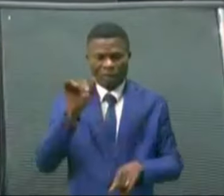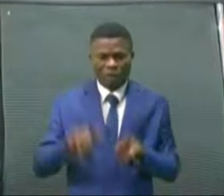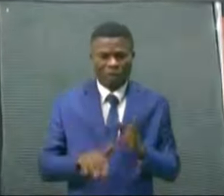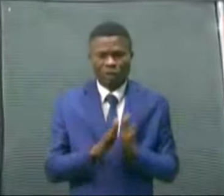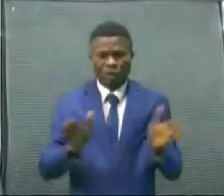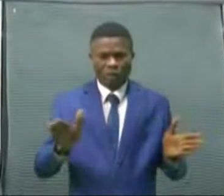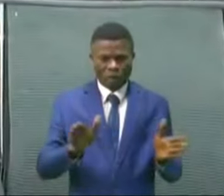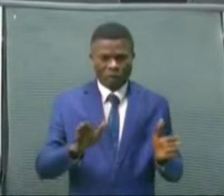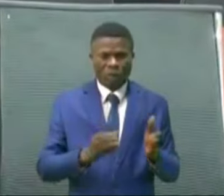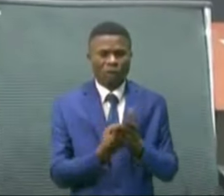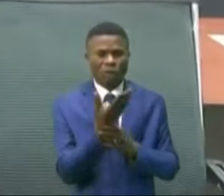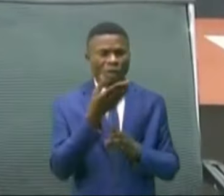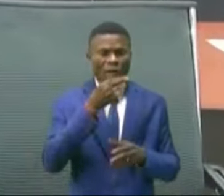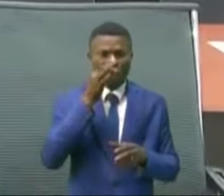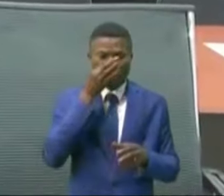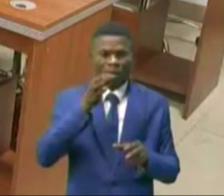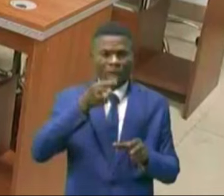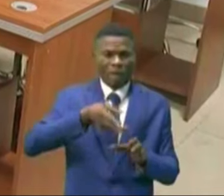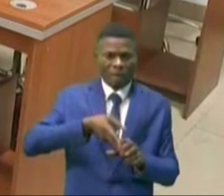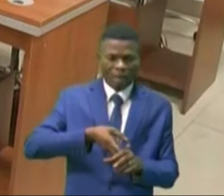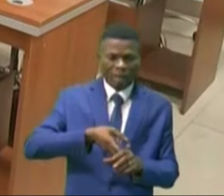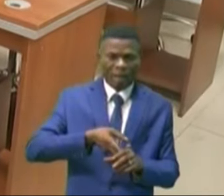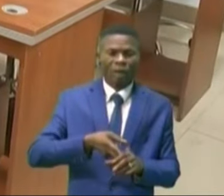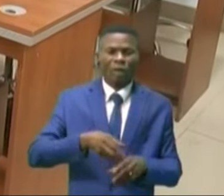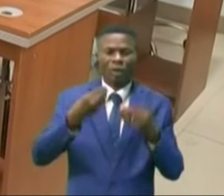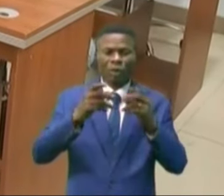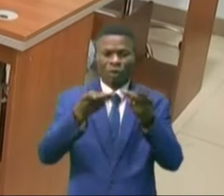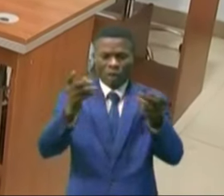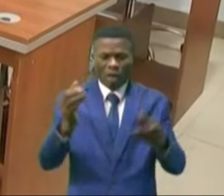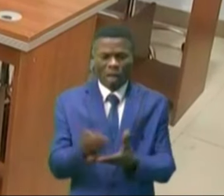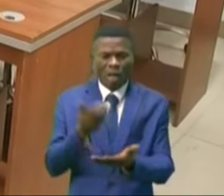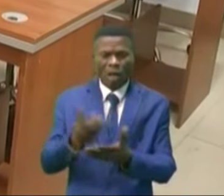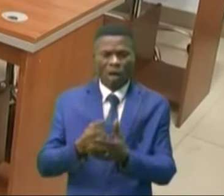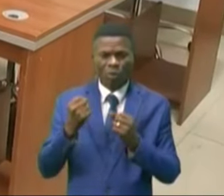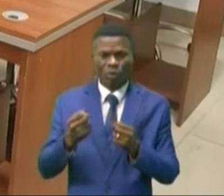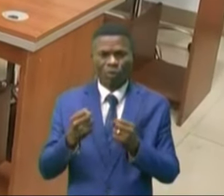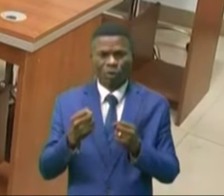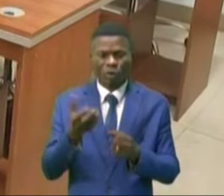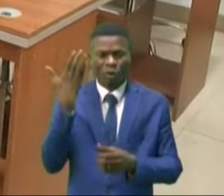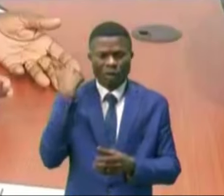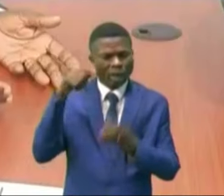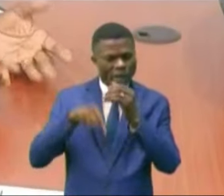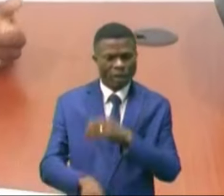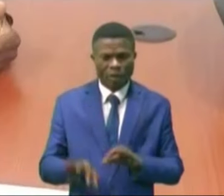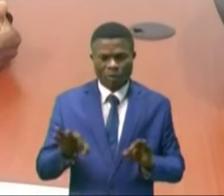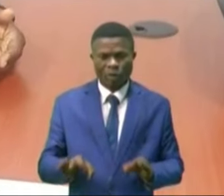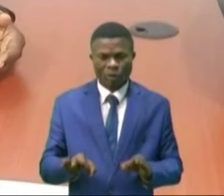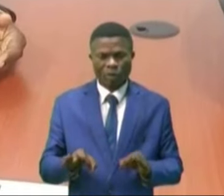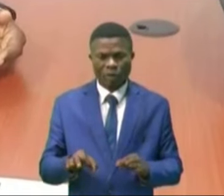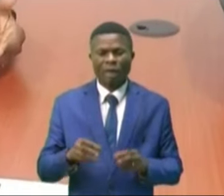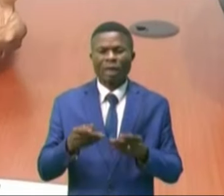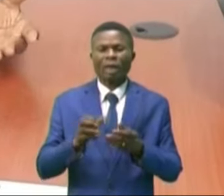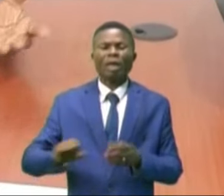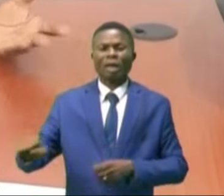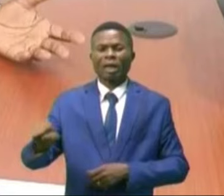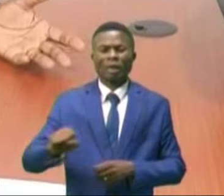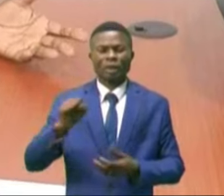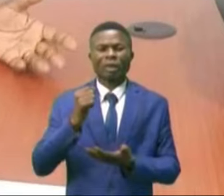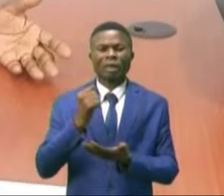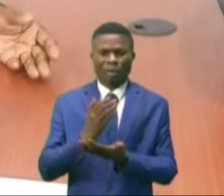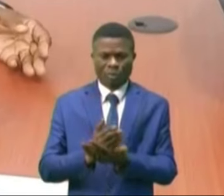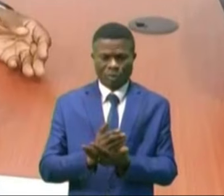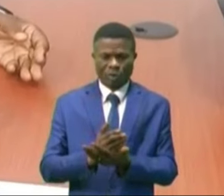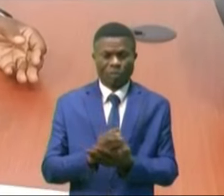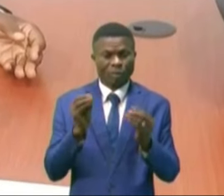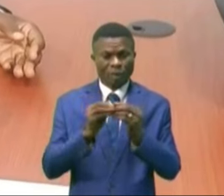secrétariat des ressources hydrauliques afin de garantir une exploitation durable des eaux souterraines par les secteurs privés. À l'issue de